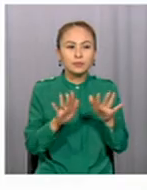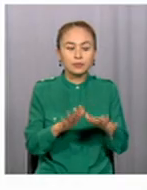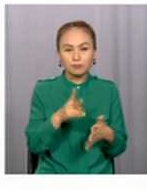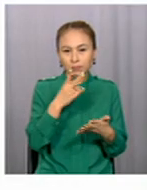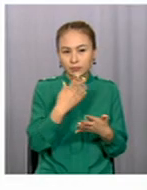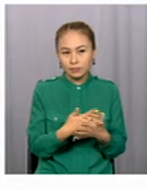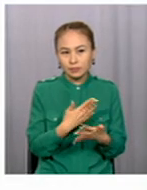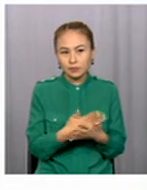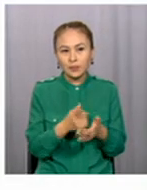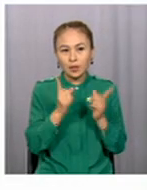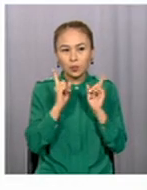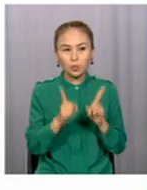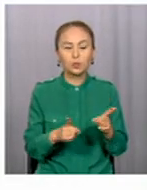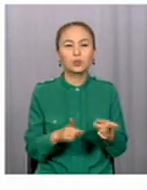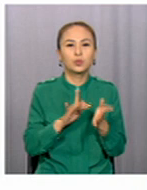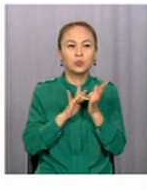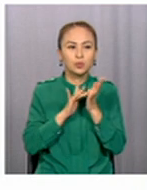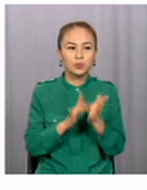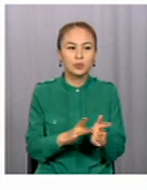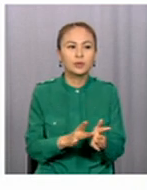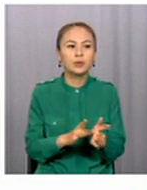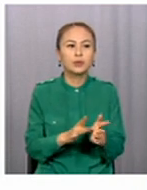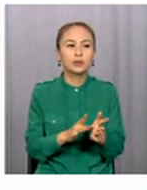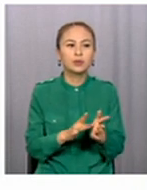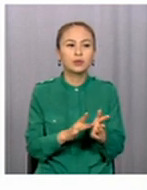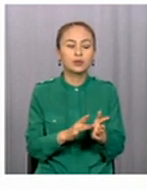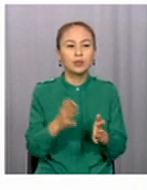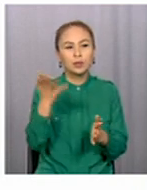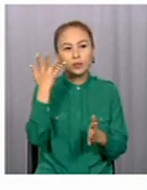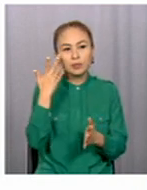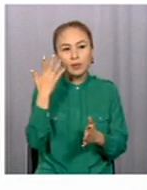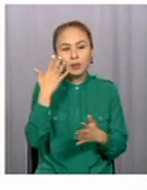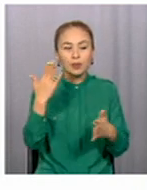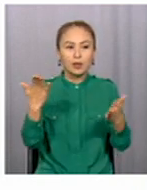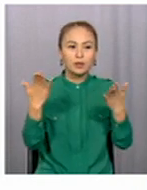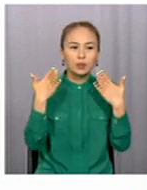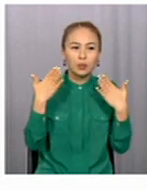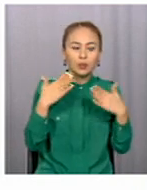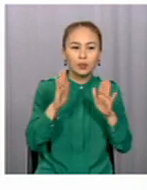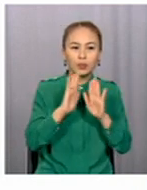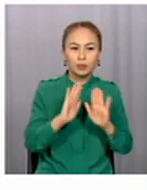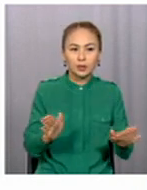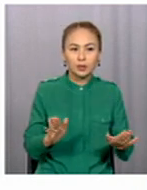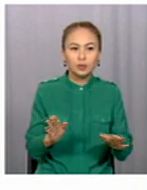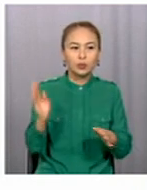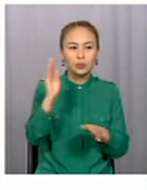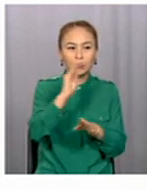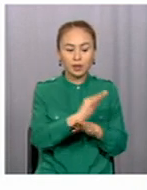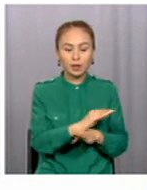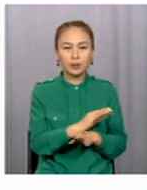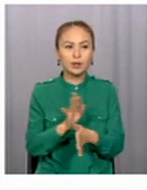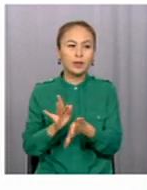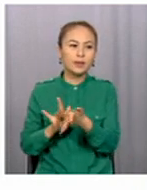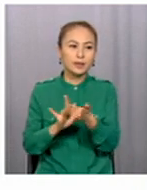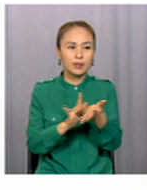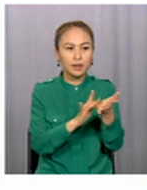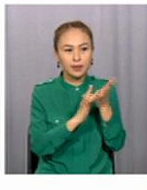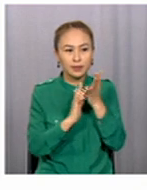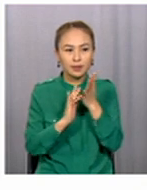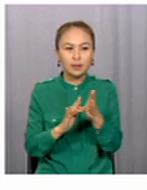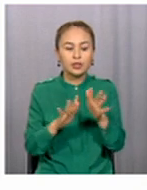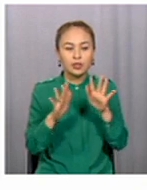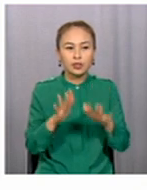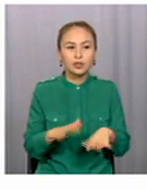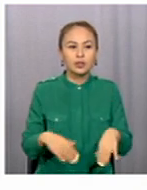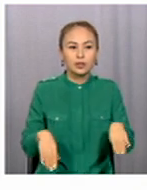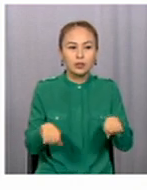білдіреді. Нағыз туристер саяхатта жүргенде дем алып қана қоймайды. Сонымен қатар